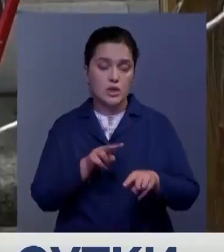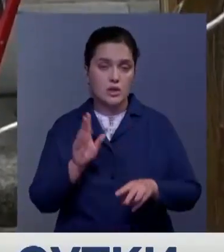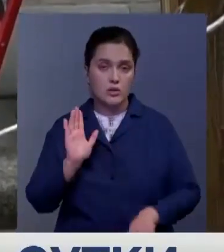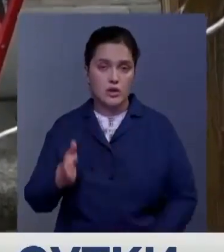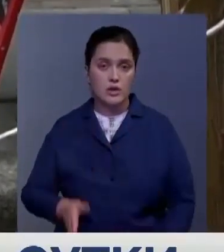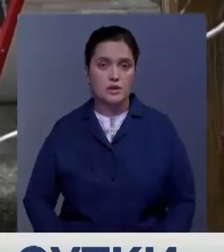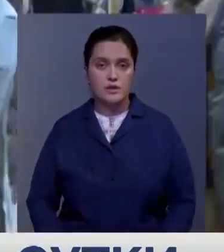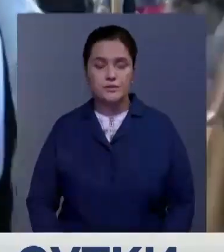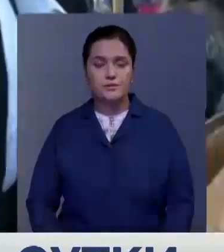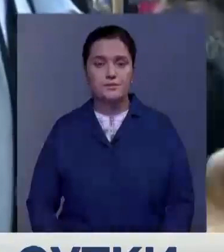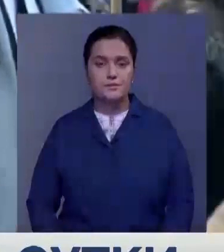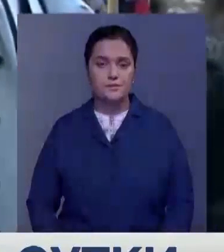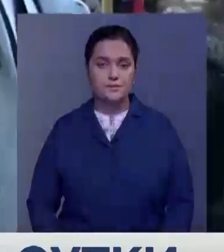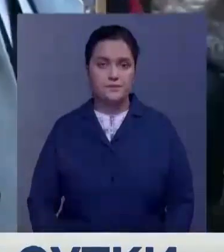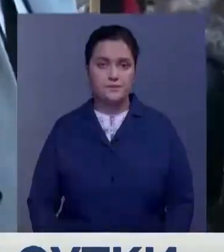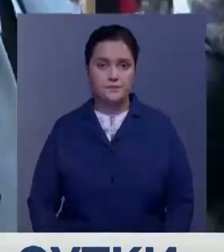усилен контроль.